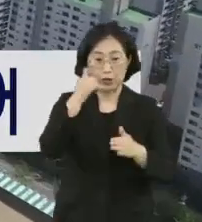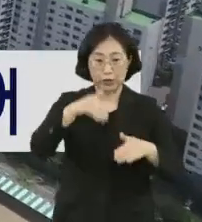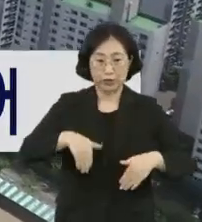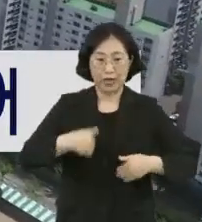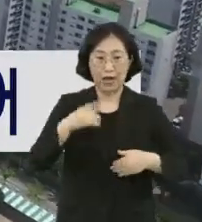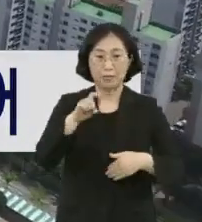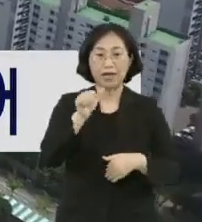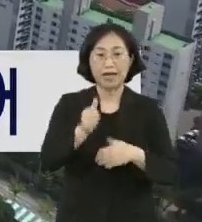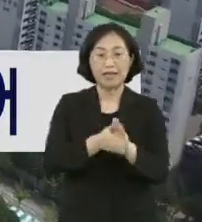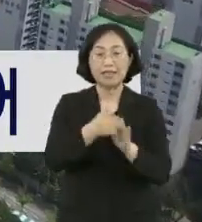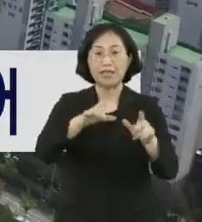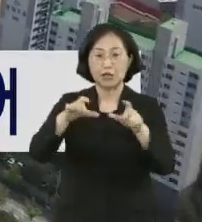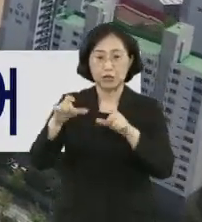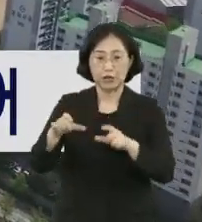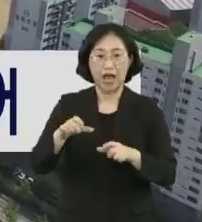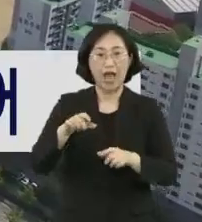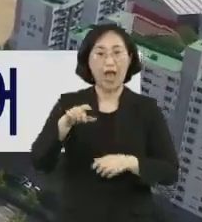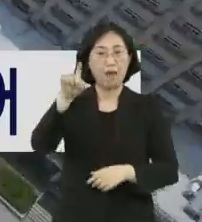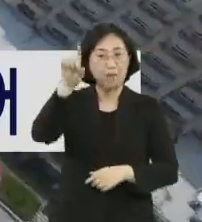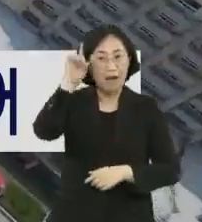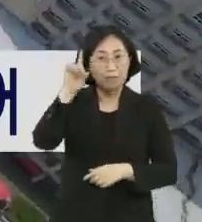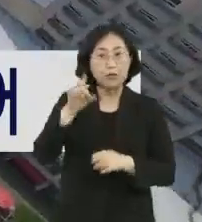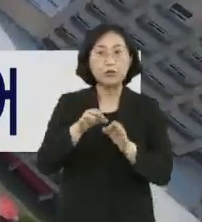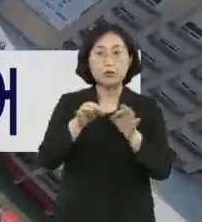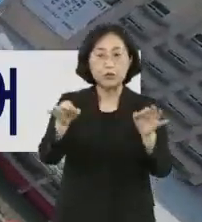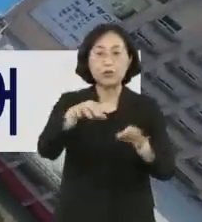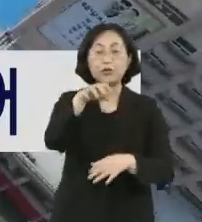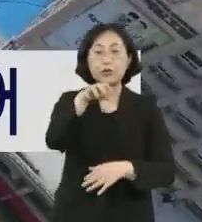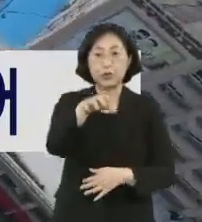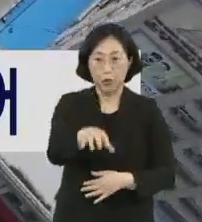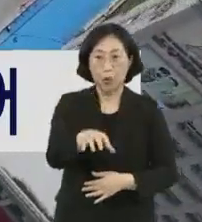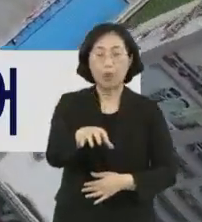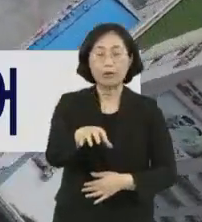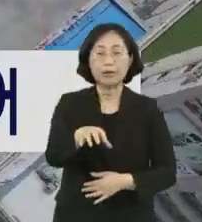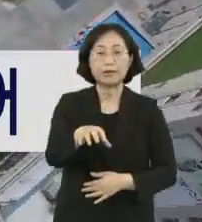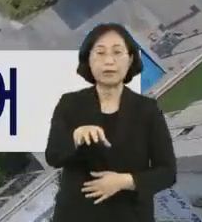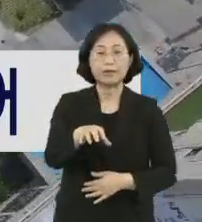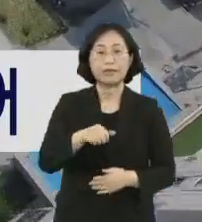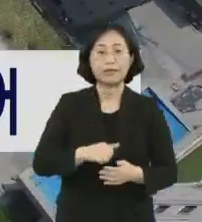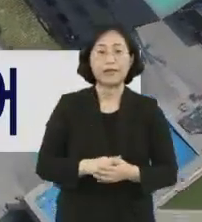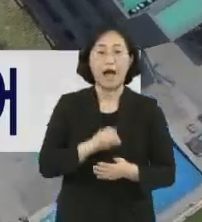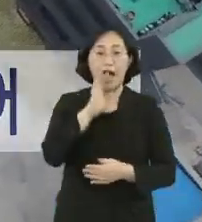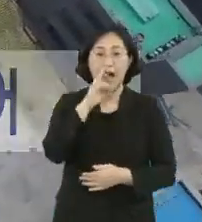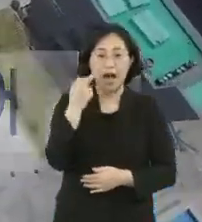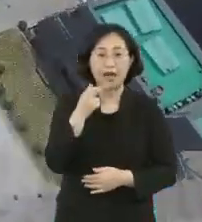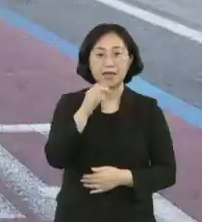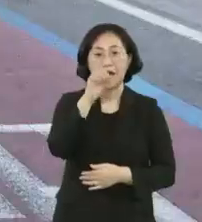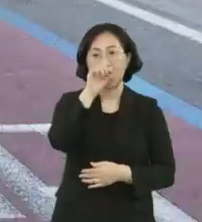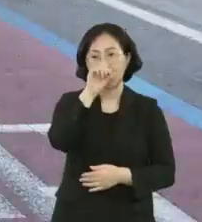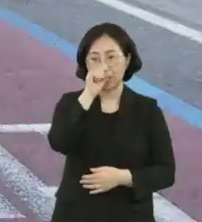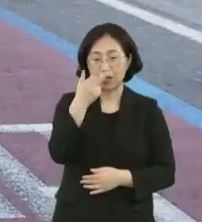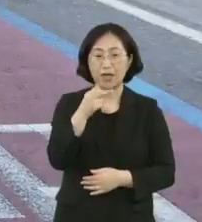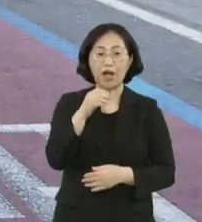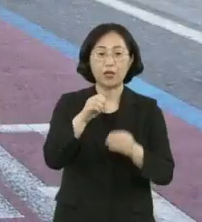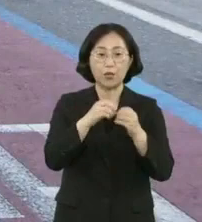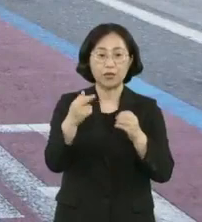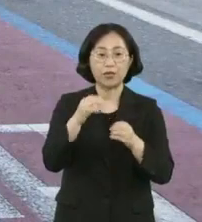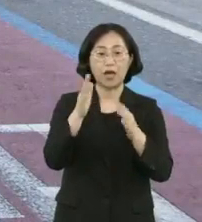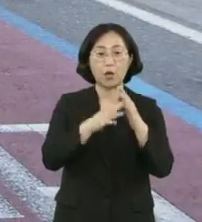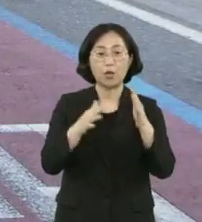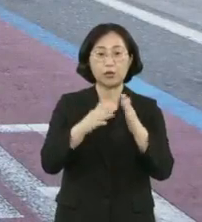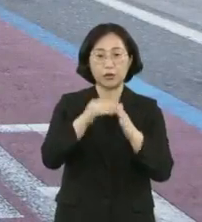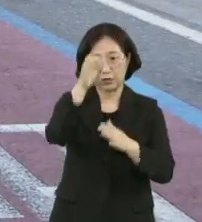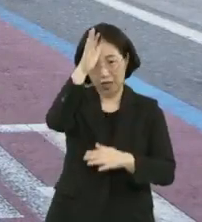충남 15개 시군 가운데 상생지원금을 전 주민에게 주기로 한 시군은 아산과 서산, 논산,